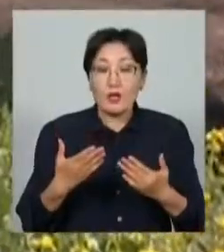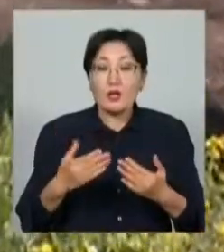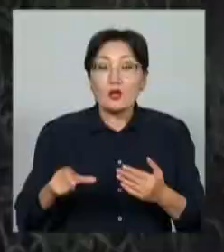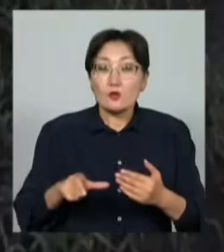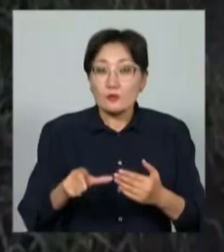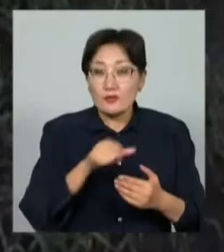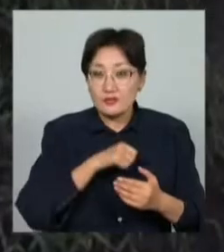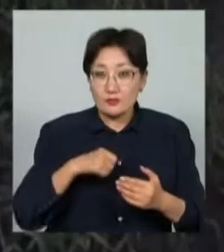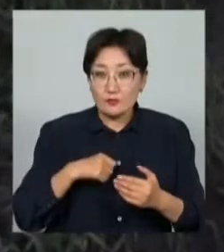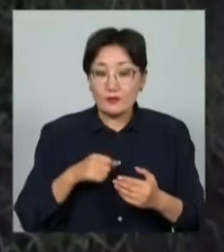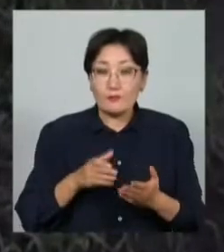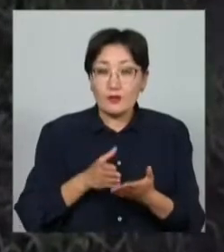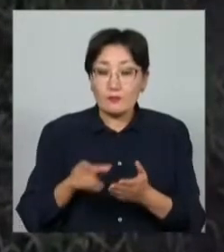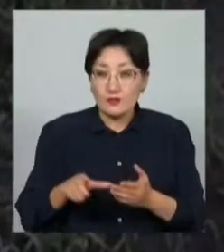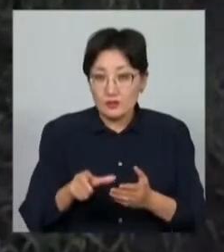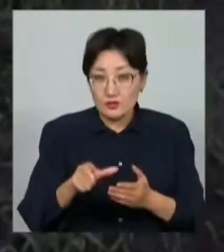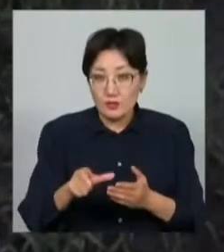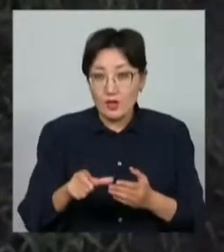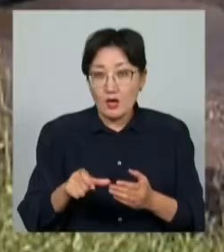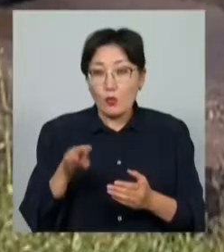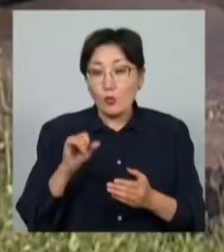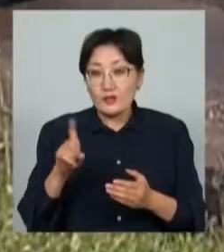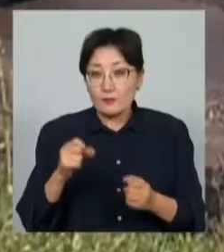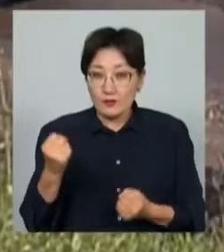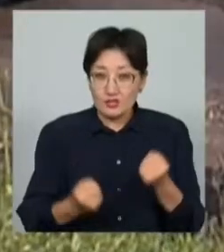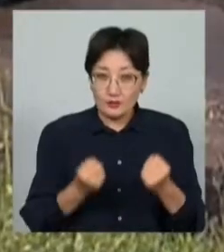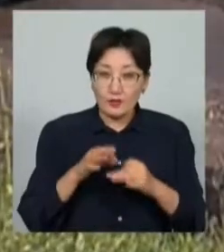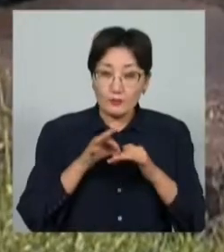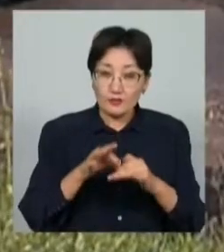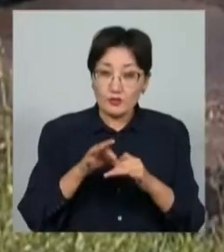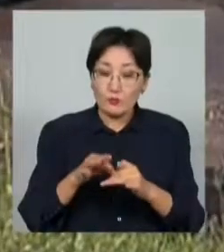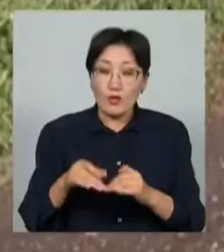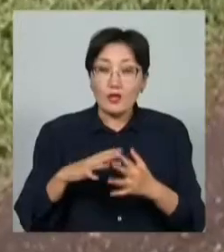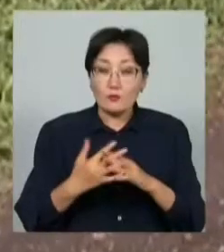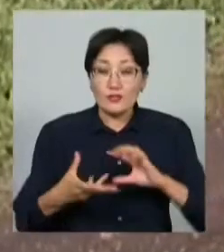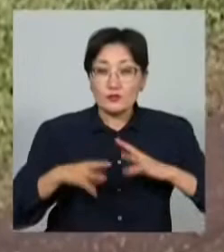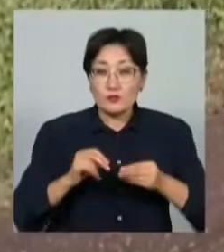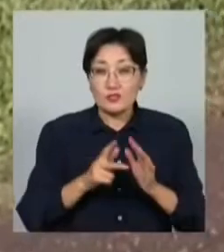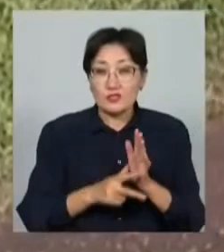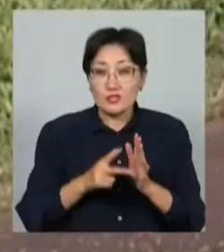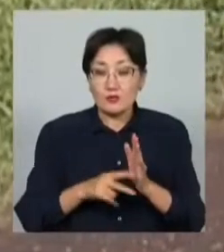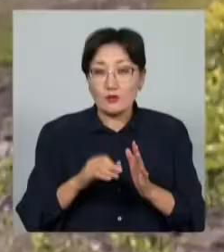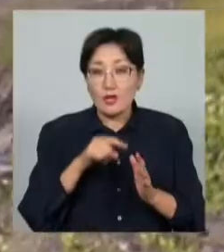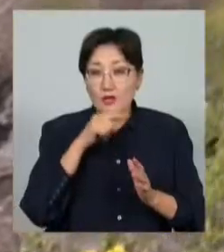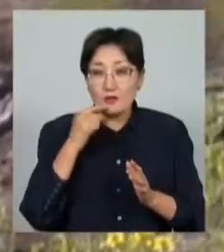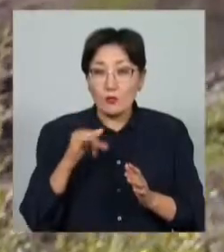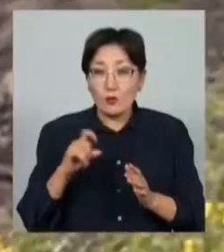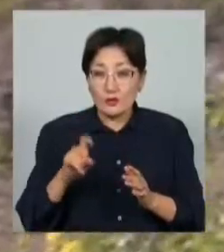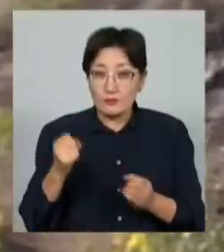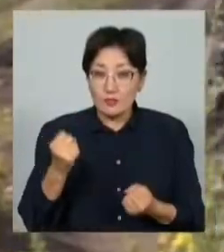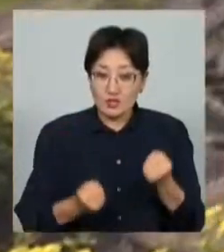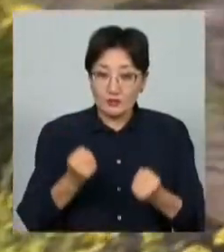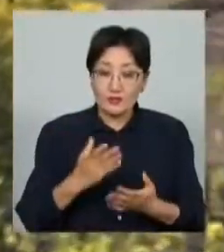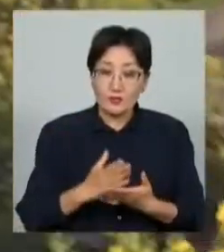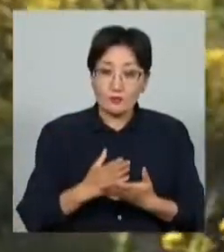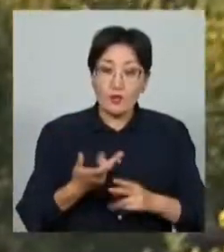көлге өздігінше маршрут жасап, жол талғамайтын УАЗ көлігімен жолаушы апарады. Ауылда жалпы 80-дей ресейлік УАЗ автокөлігі бар.